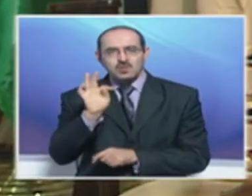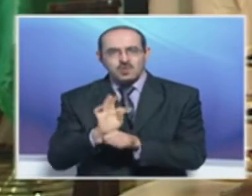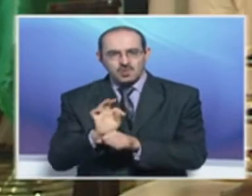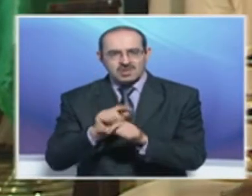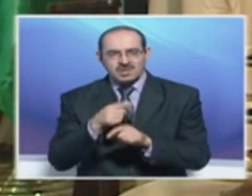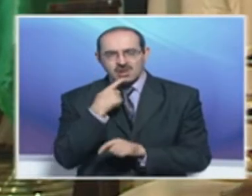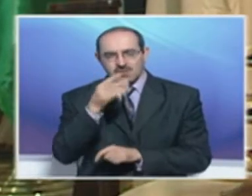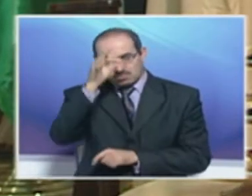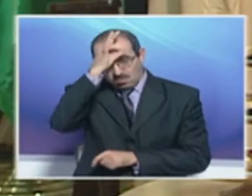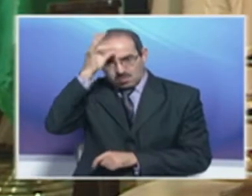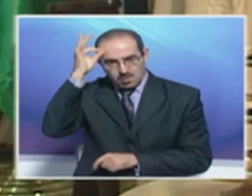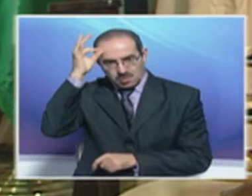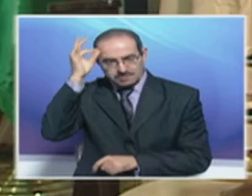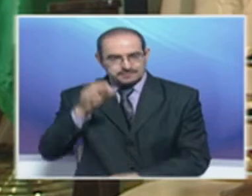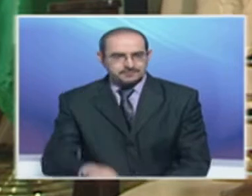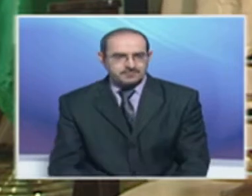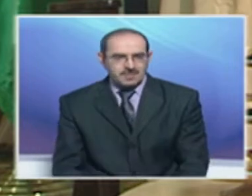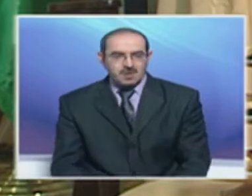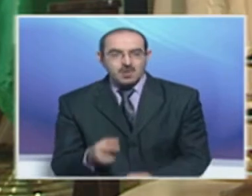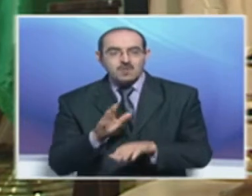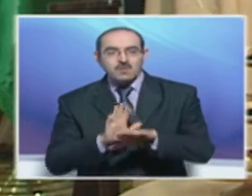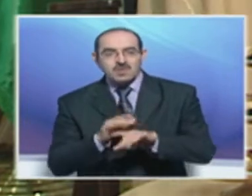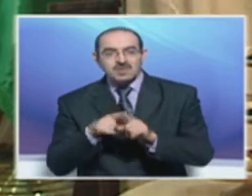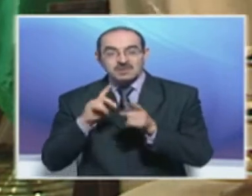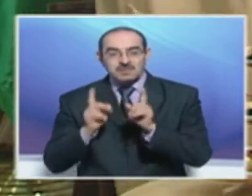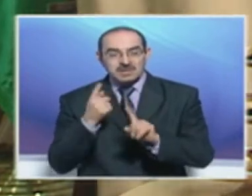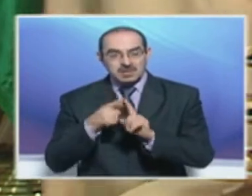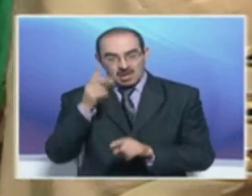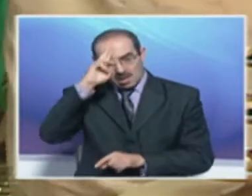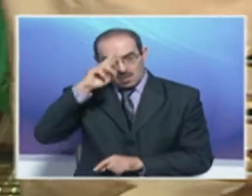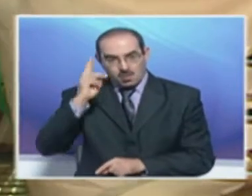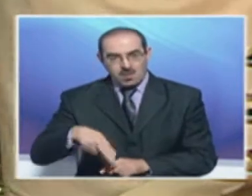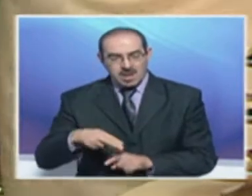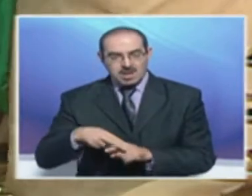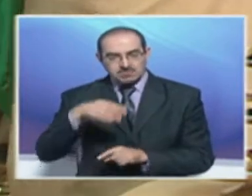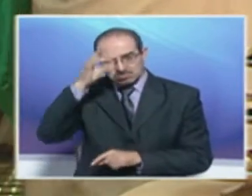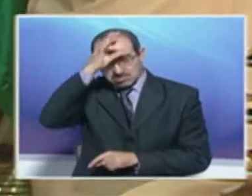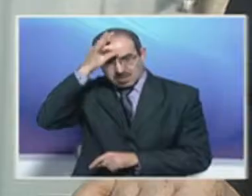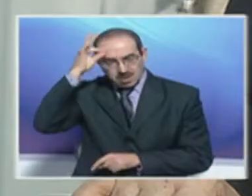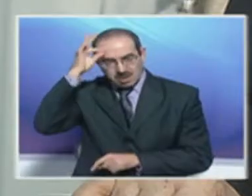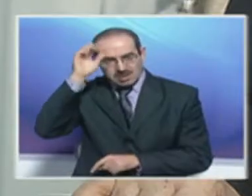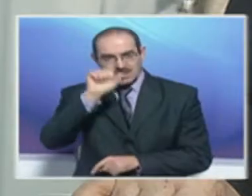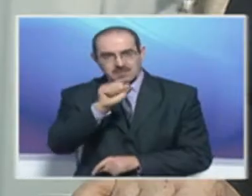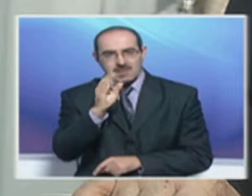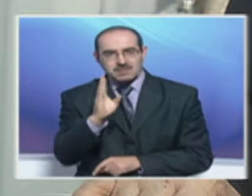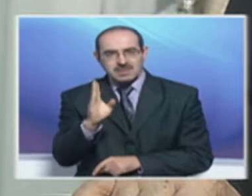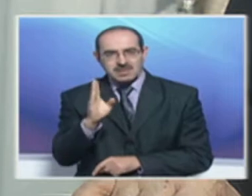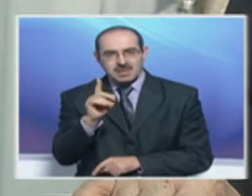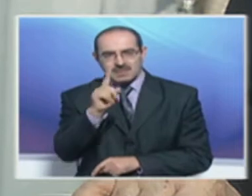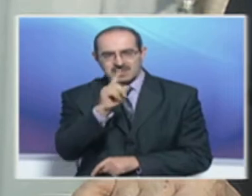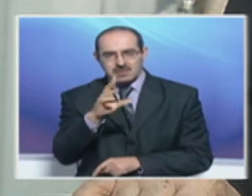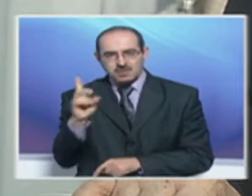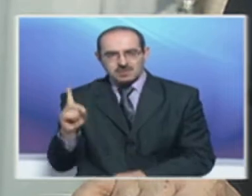بن عبد العزيز آل سعود مستشار خادم الحرمين الشريفين الملك سلمان بن عبد العزيز آل